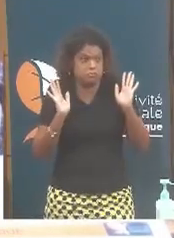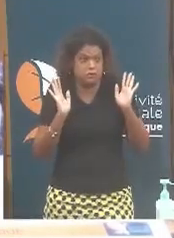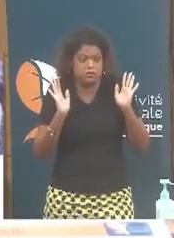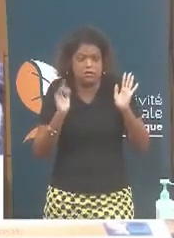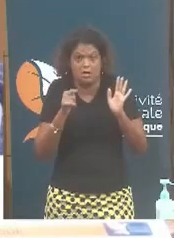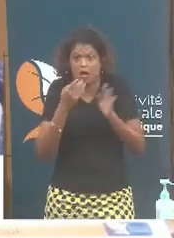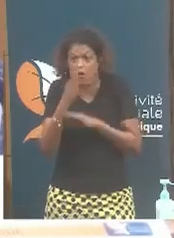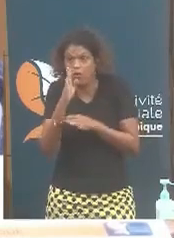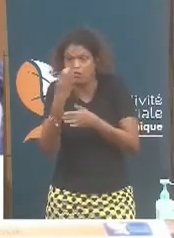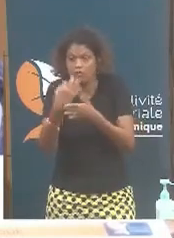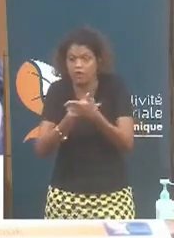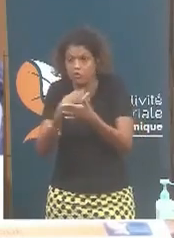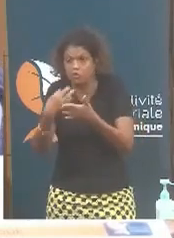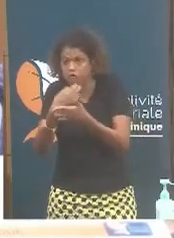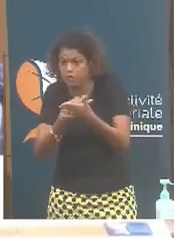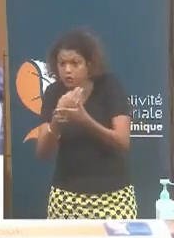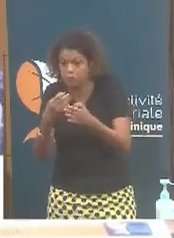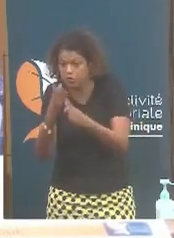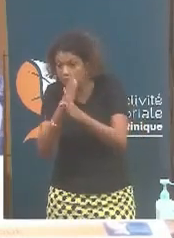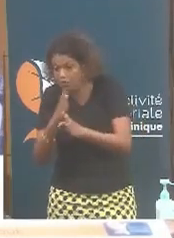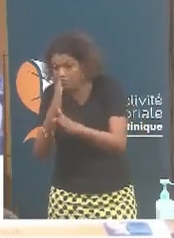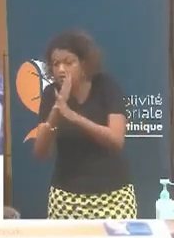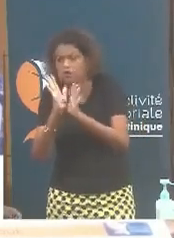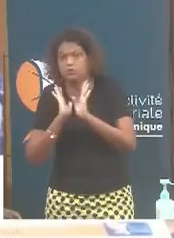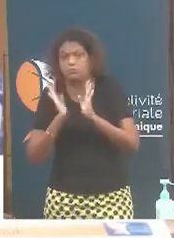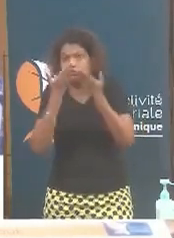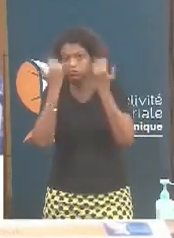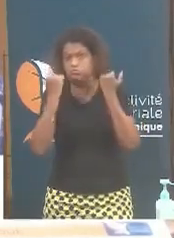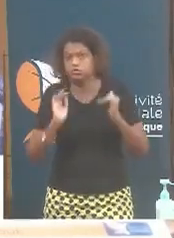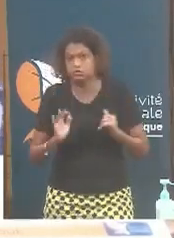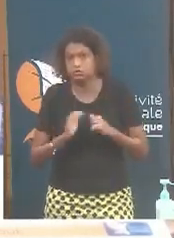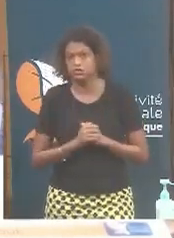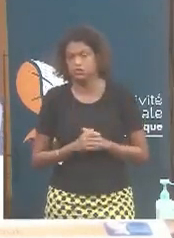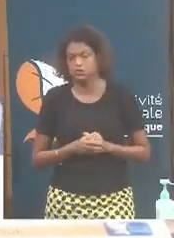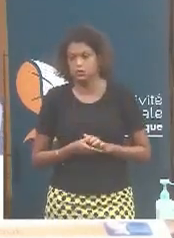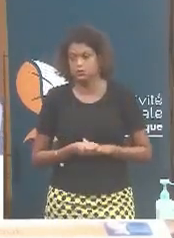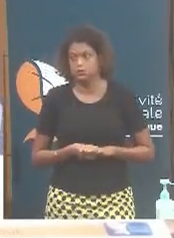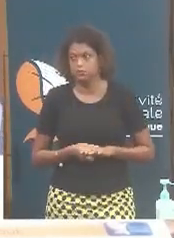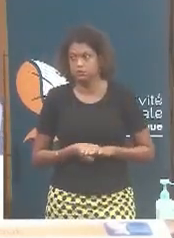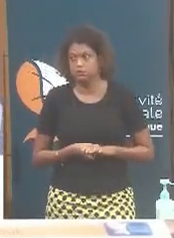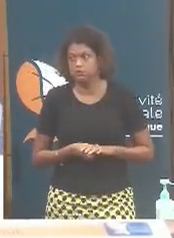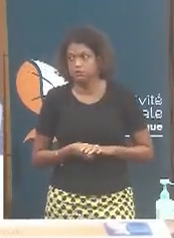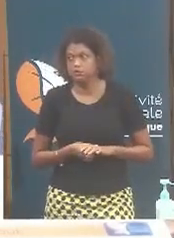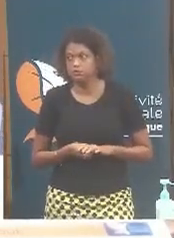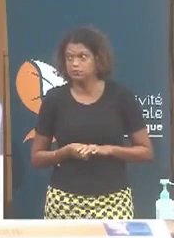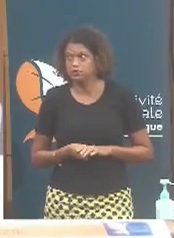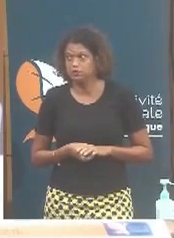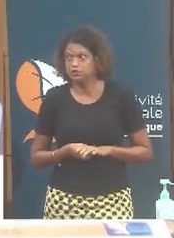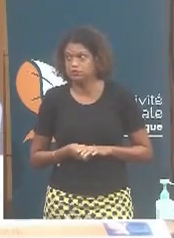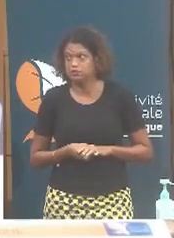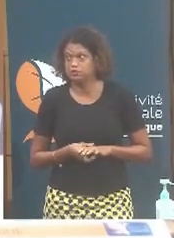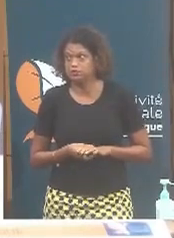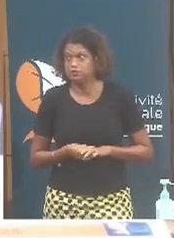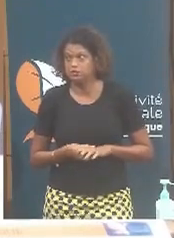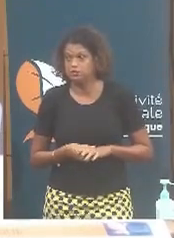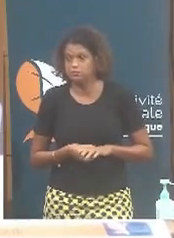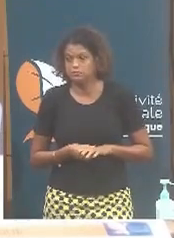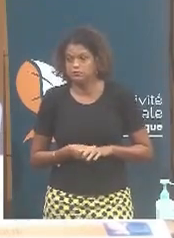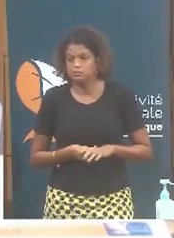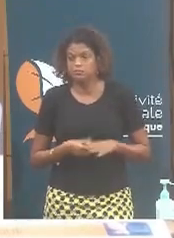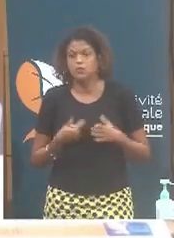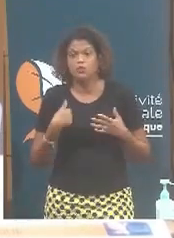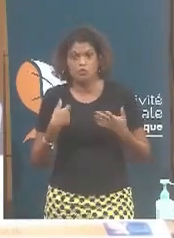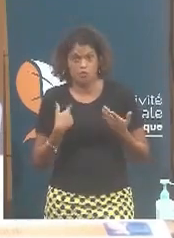d'autres factures qui auraient été planquées tel endroit. Bien, donc je ne suis pas au courant. Maintenant, je